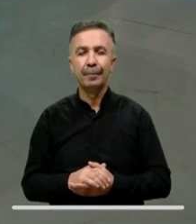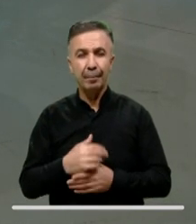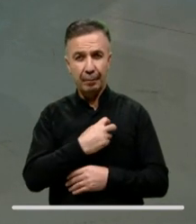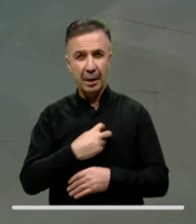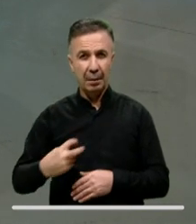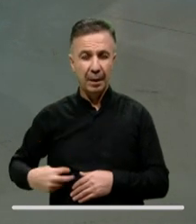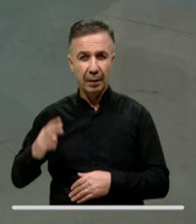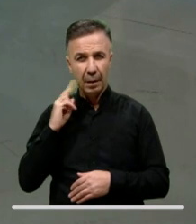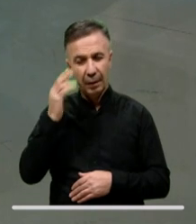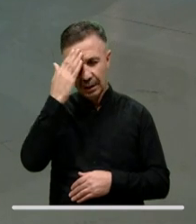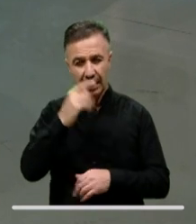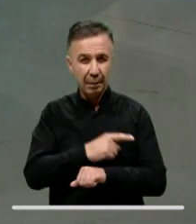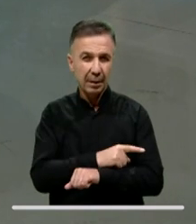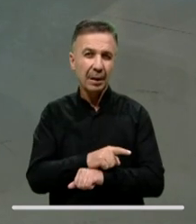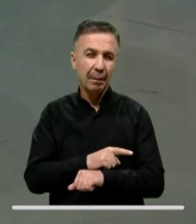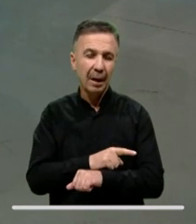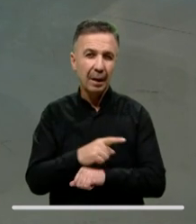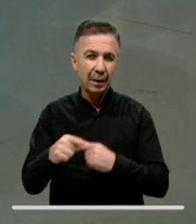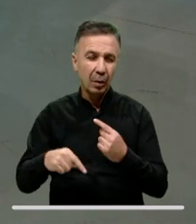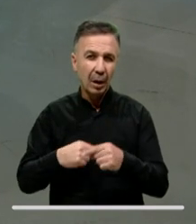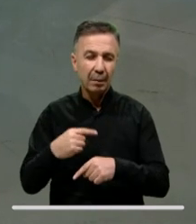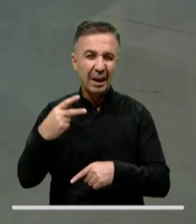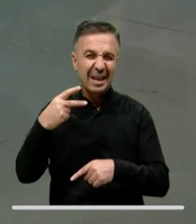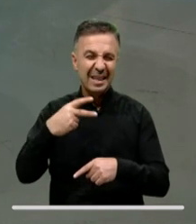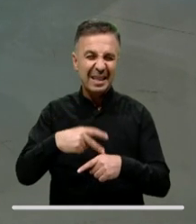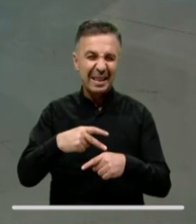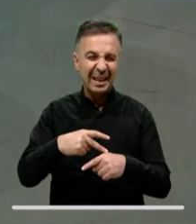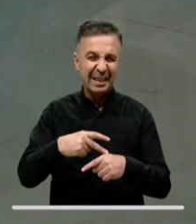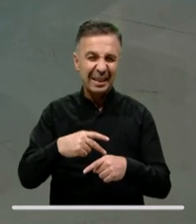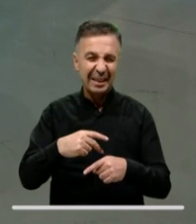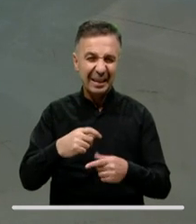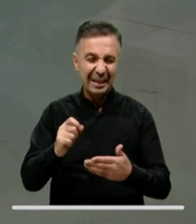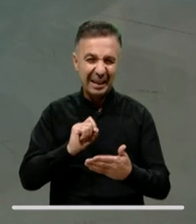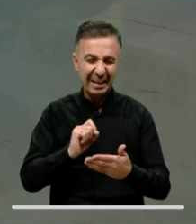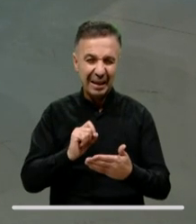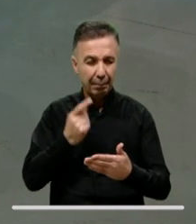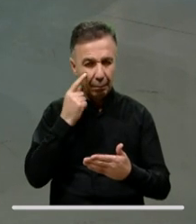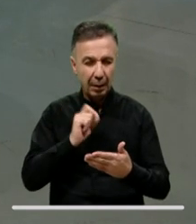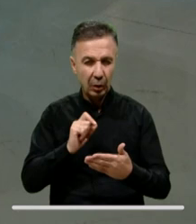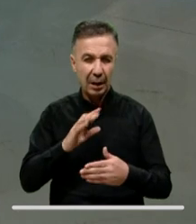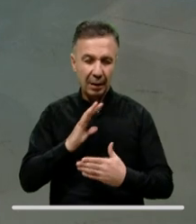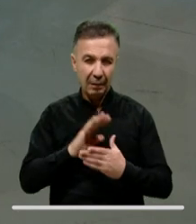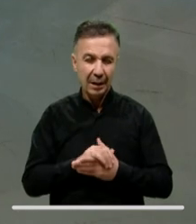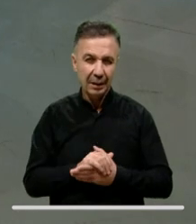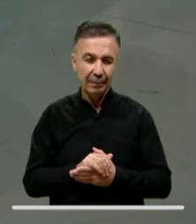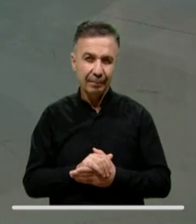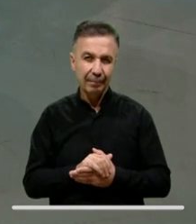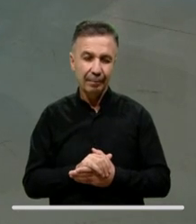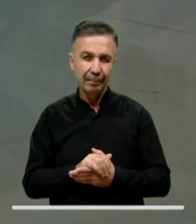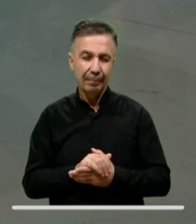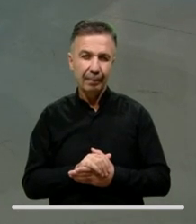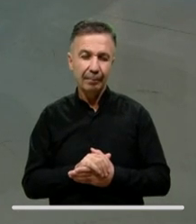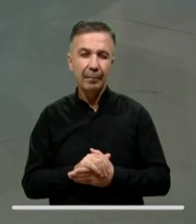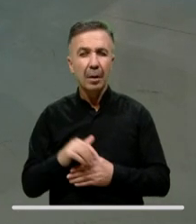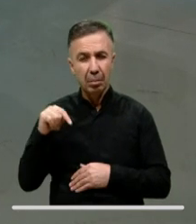Peygamber Efendimiz zamanında zekat memurları vardı. Resulullah Efendimiz'in tayin ettiği zekat memurları.